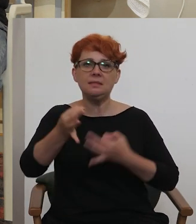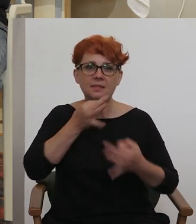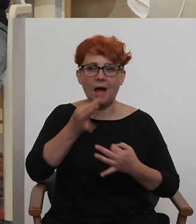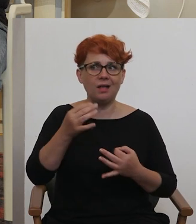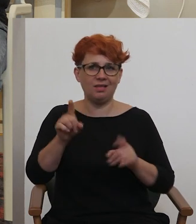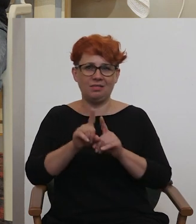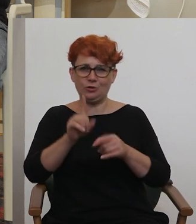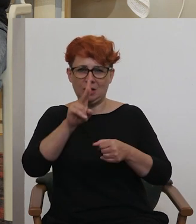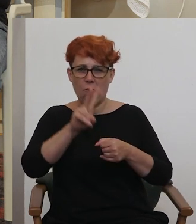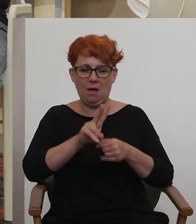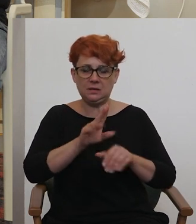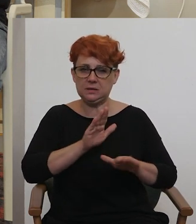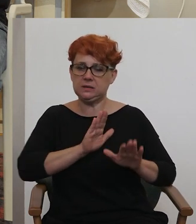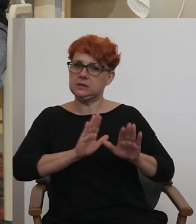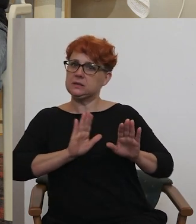nieufności, no przecież